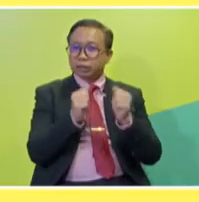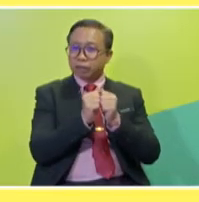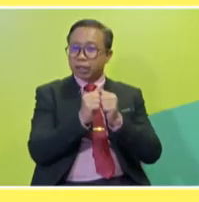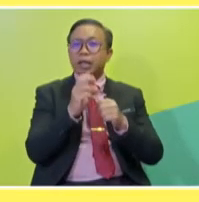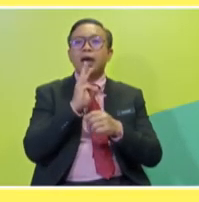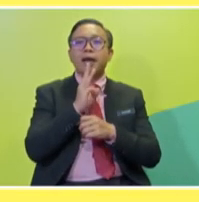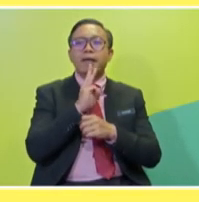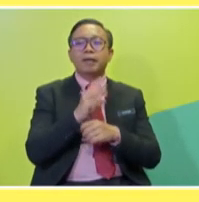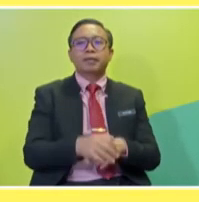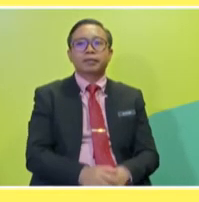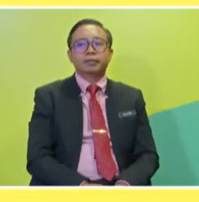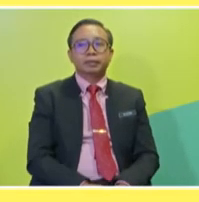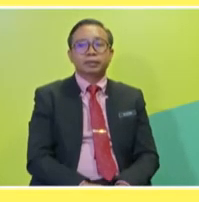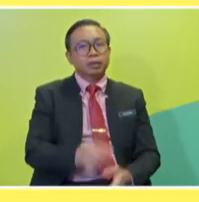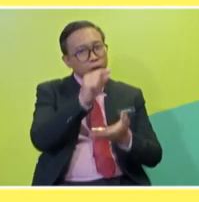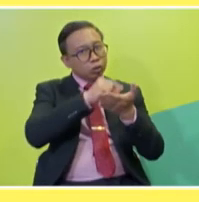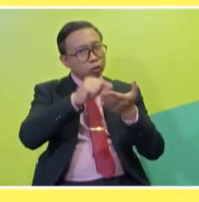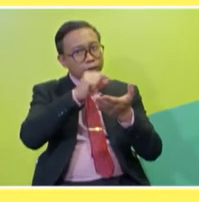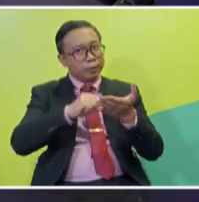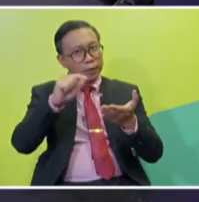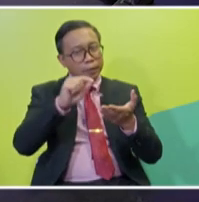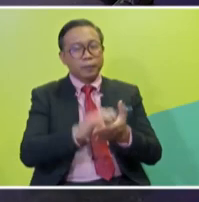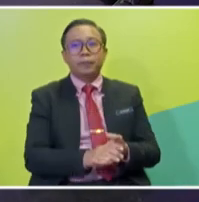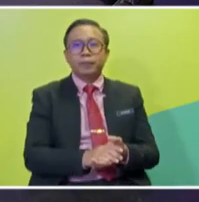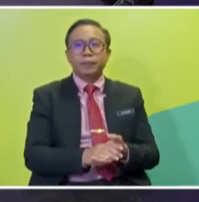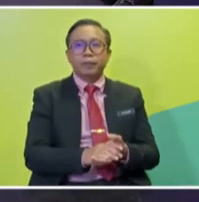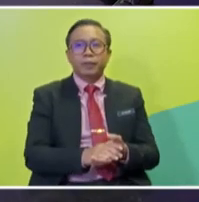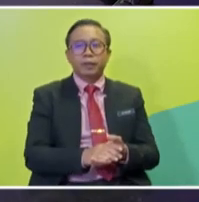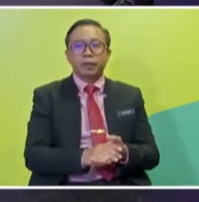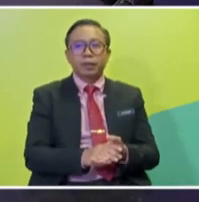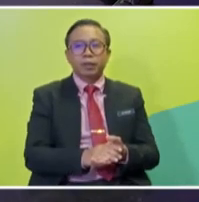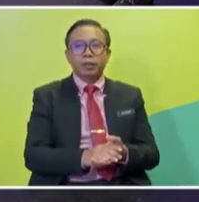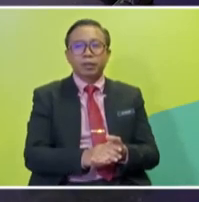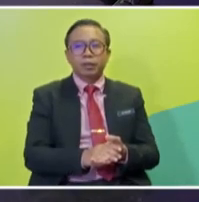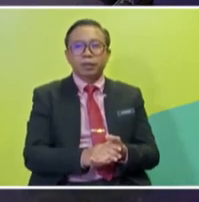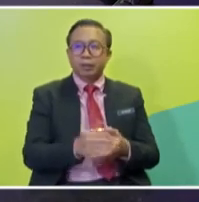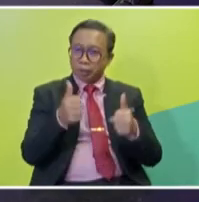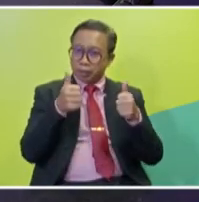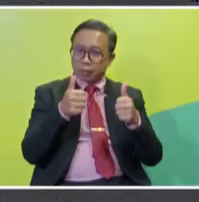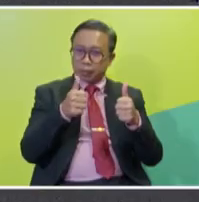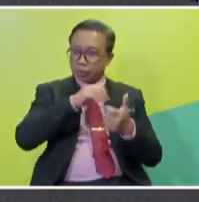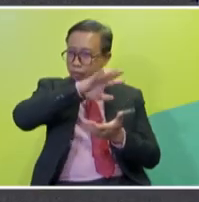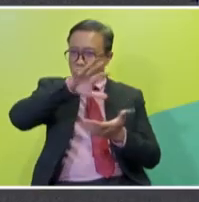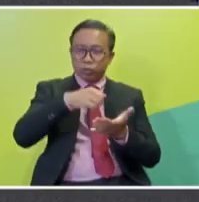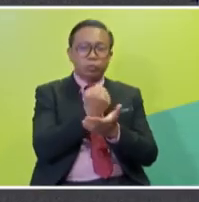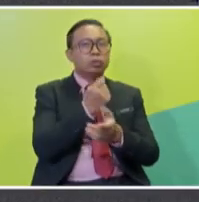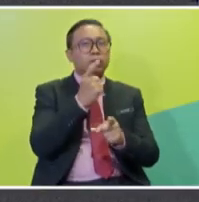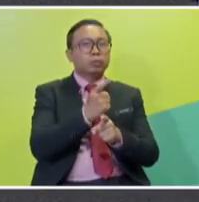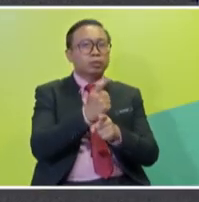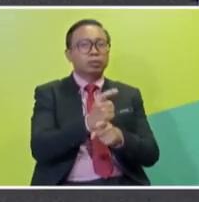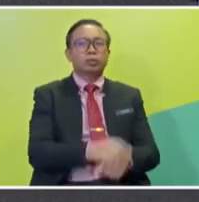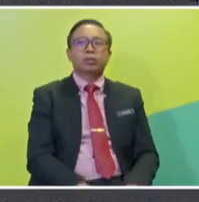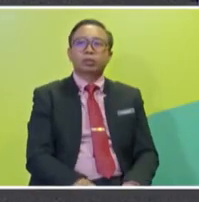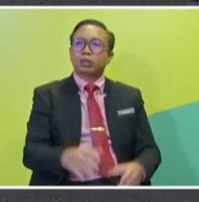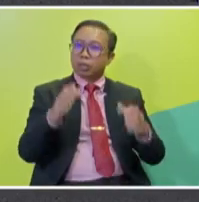jadi kalau kita semak dengan jawaban Kris di sana dengan di sini Wow hebat kesemuanya tepat sama